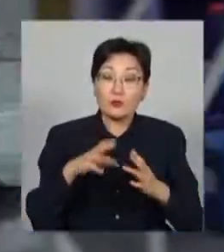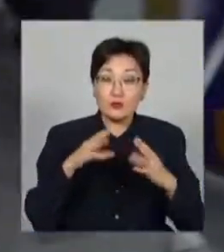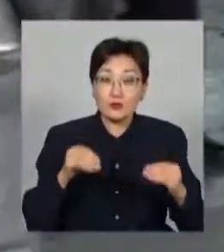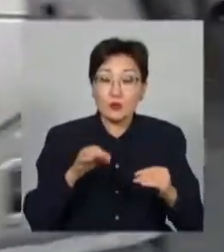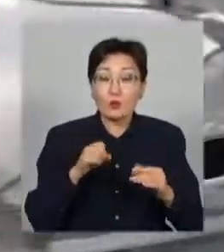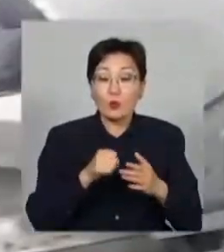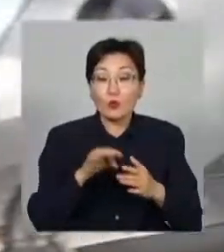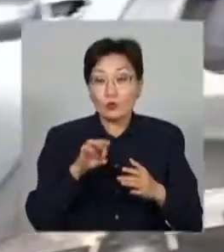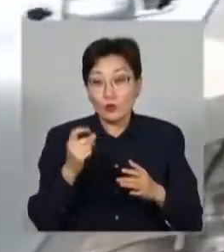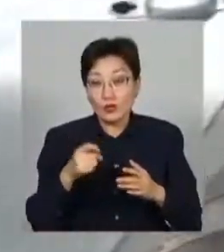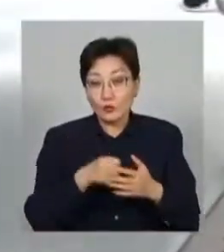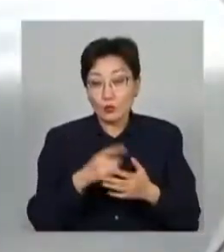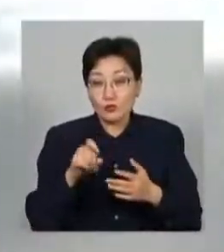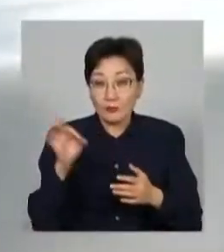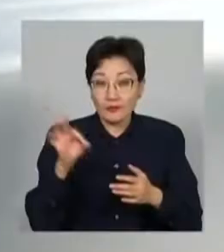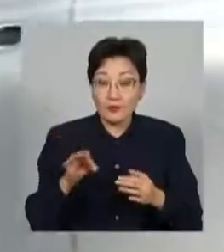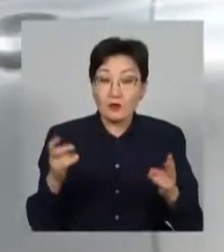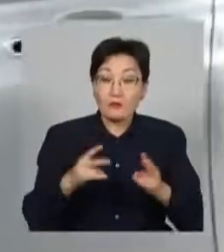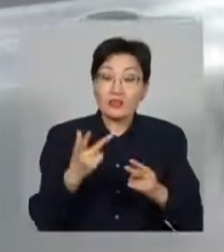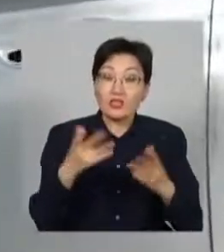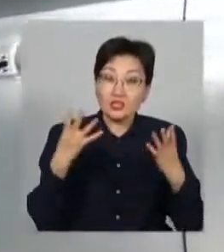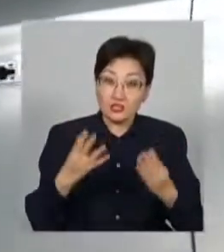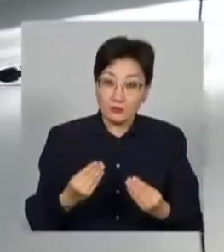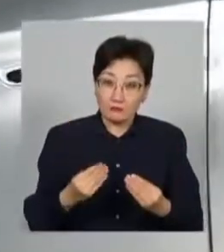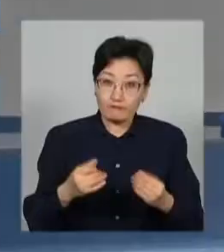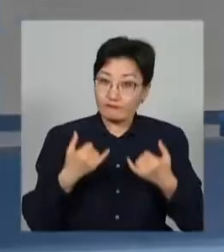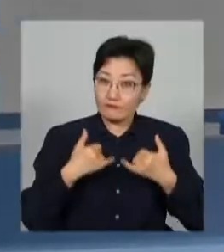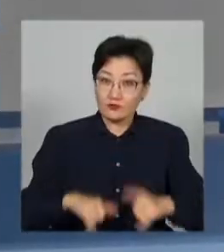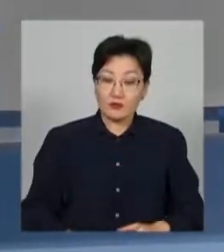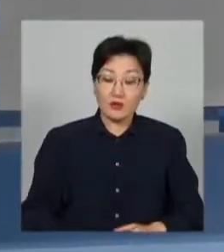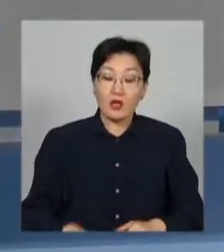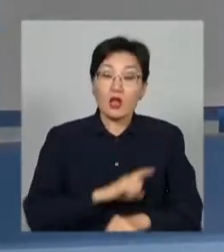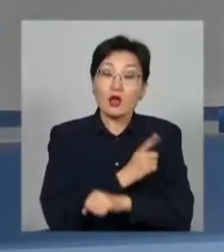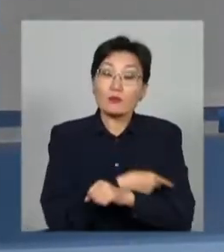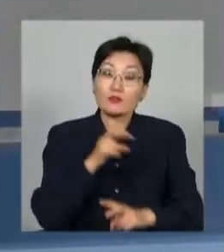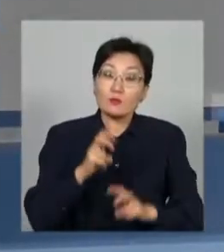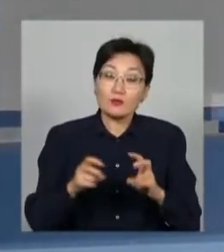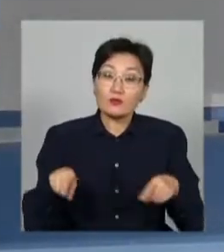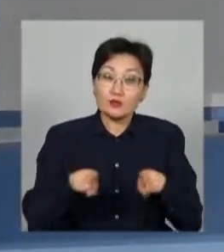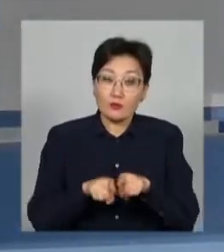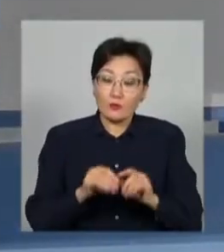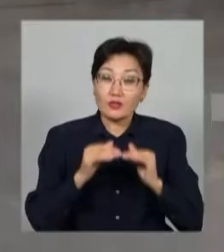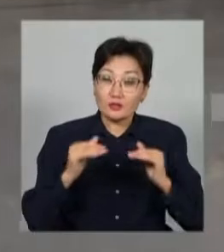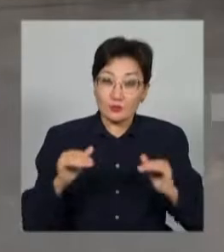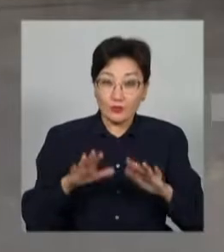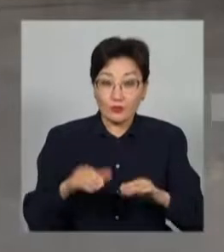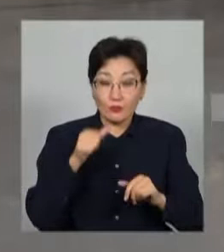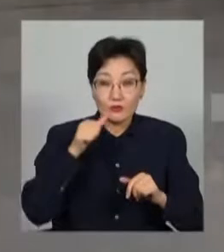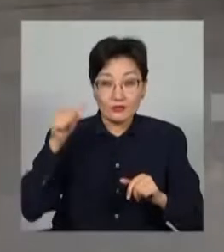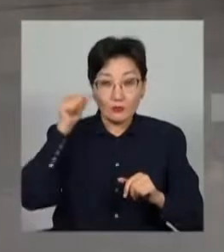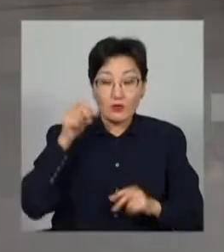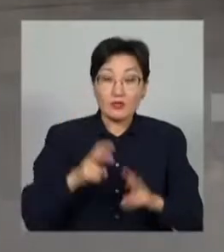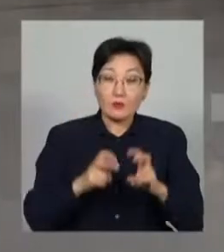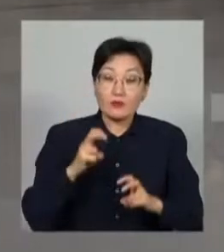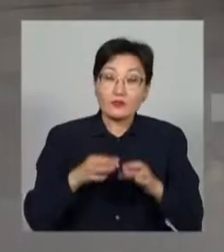0 до 100% необходимо всего 3 дня? Поразительно. Мощность у завода тоже на уровне. Только в прошлом году